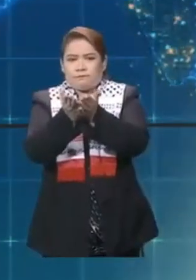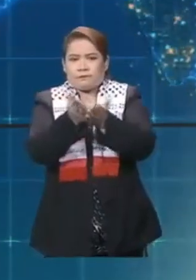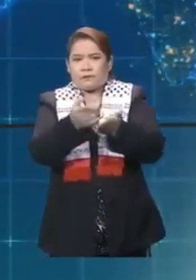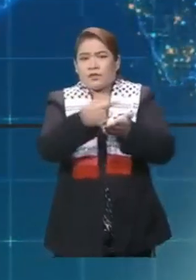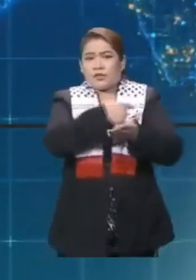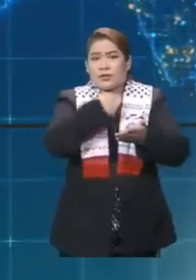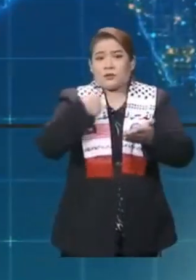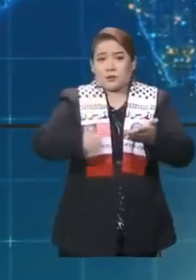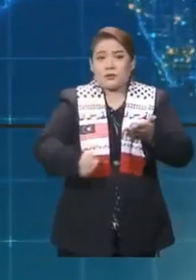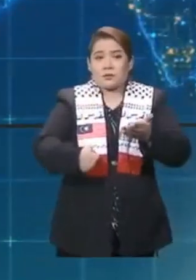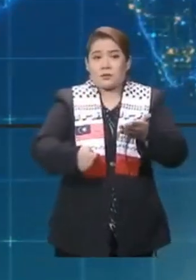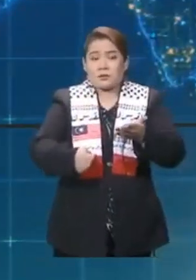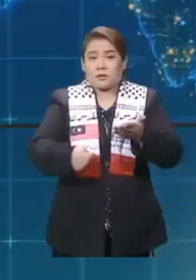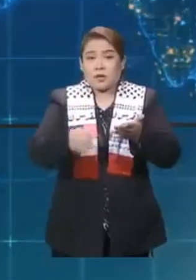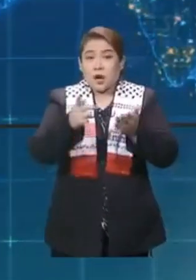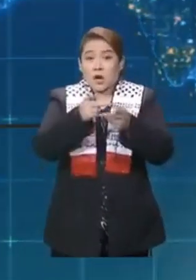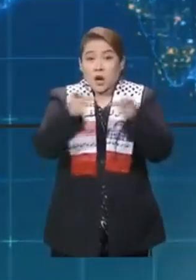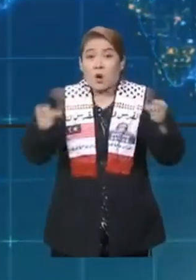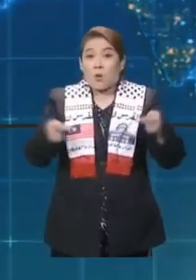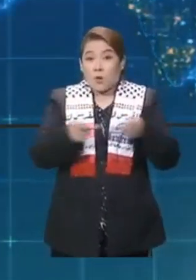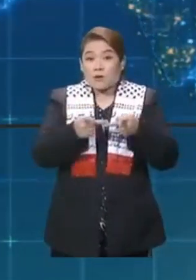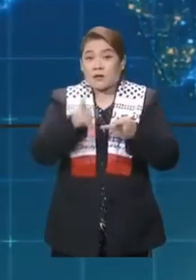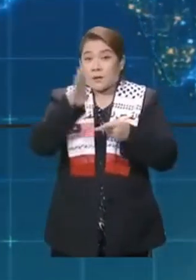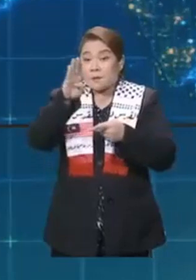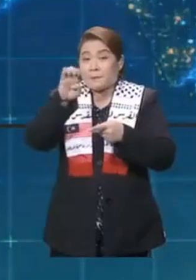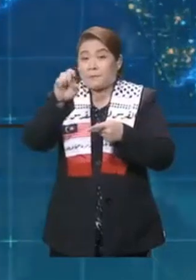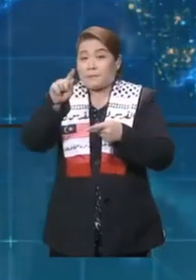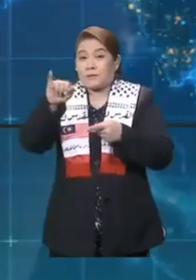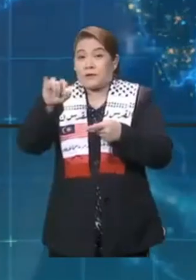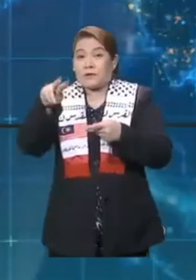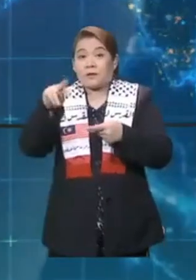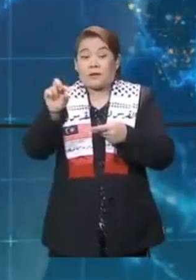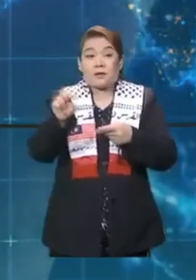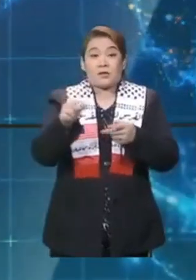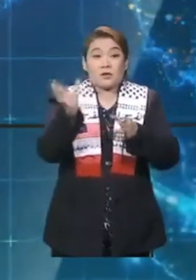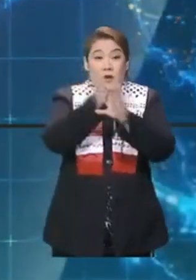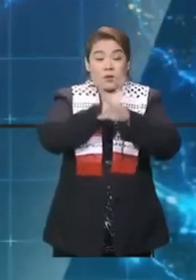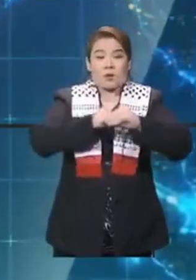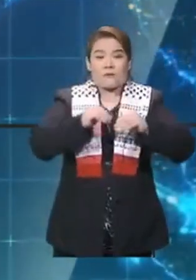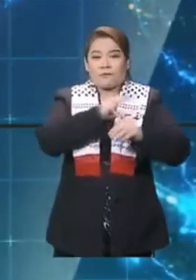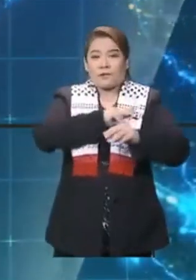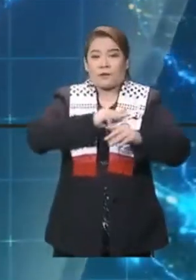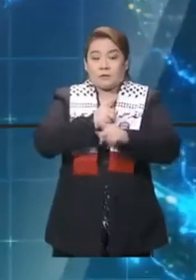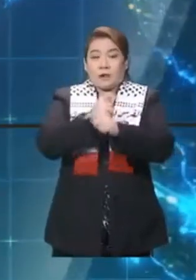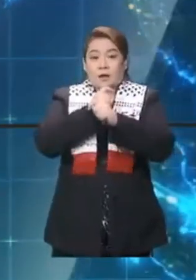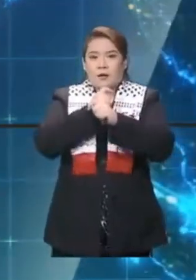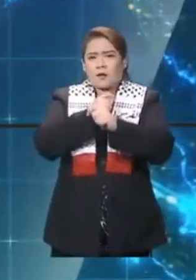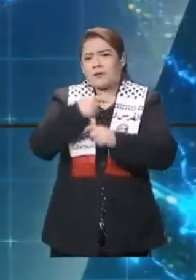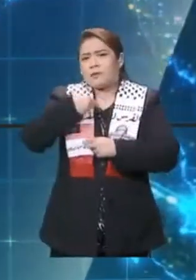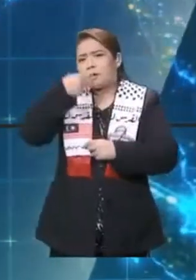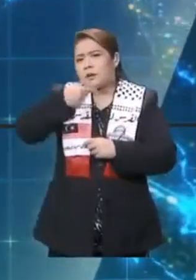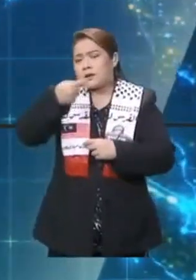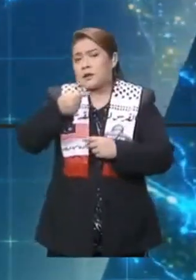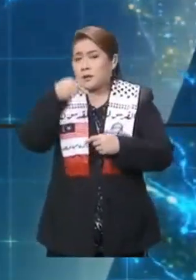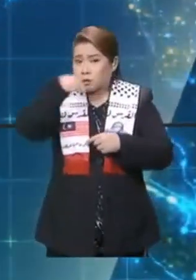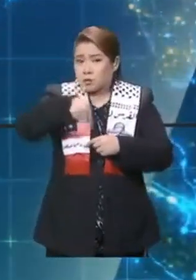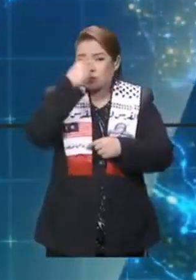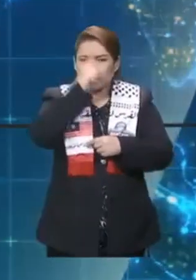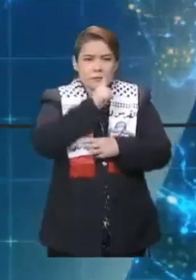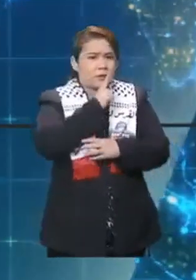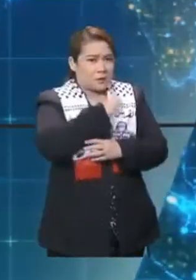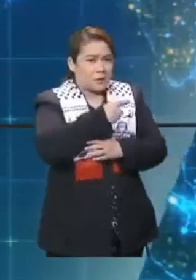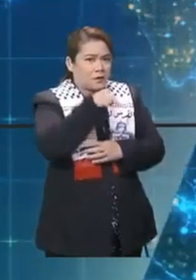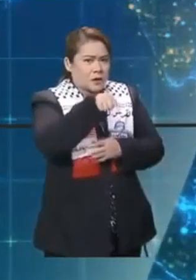di kawasan sekitar Beting Patinggi Ali, Sarawak. Menteri Pertahanan Datuk Seri Muhammad Khalid Nordin berkata ini bagi